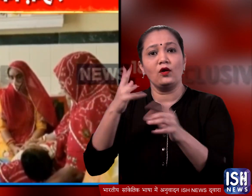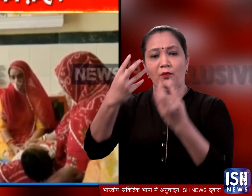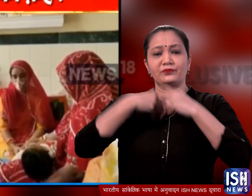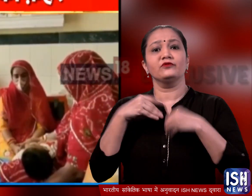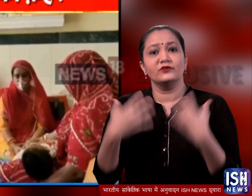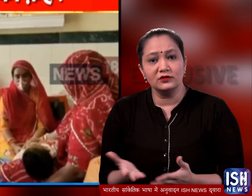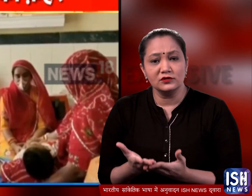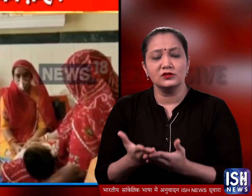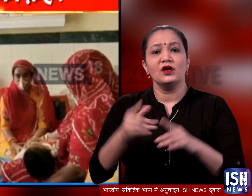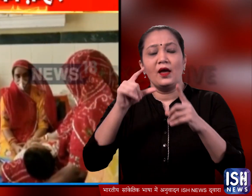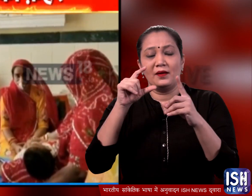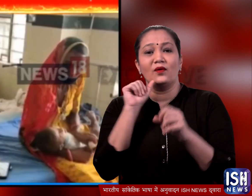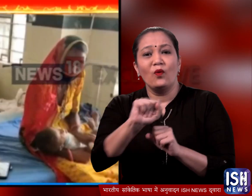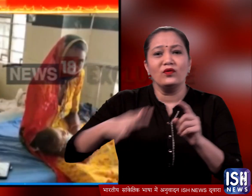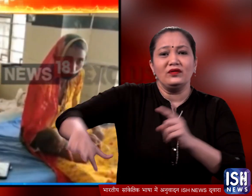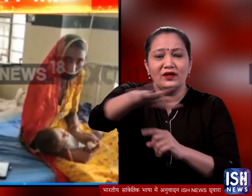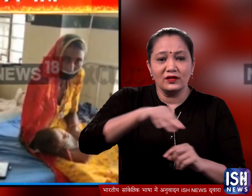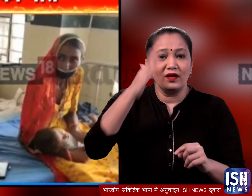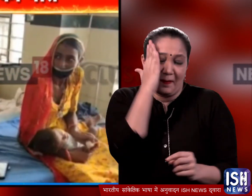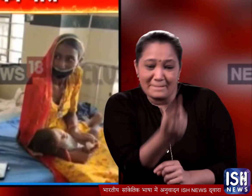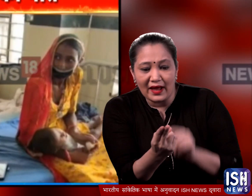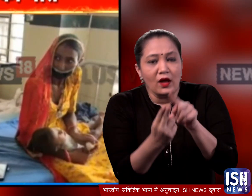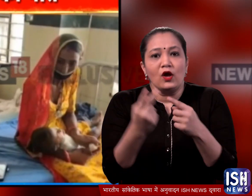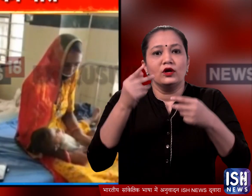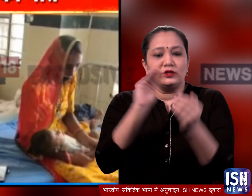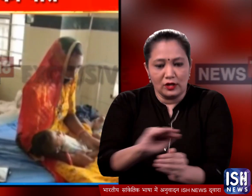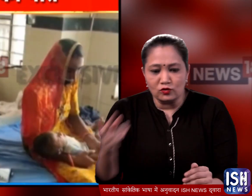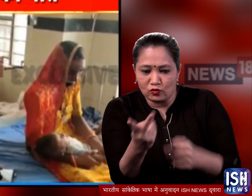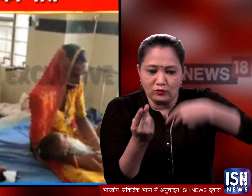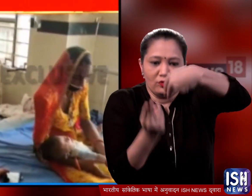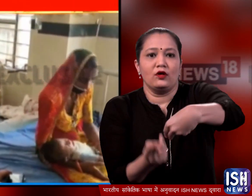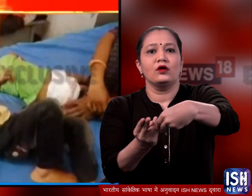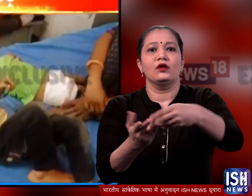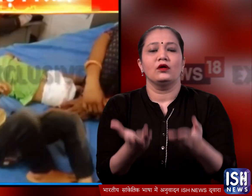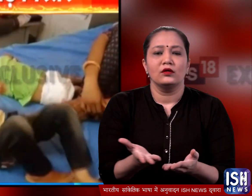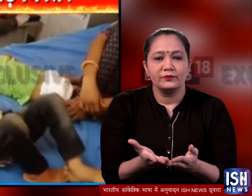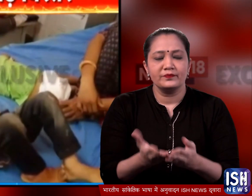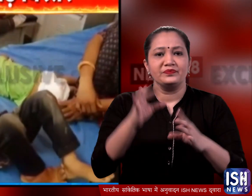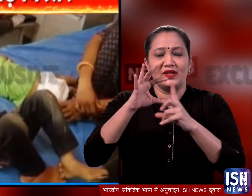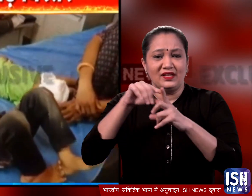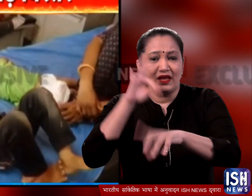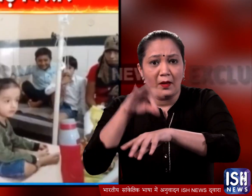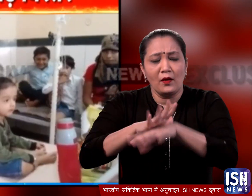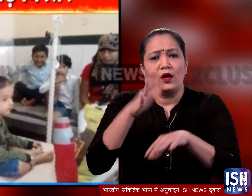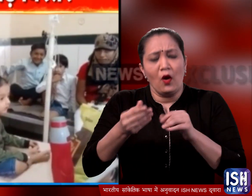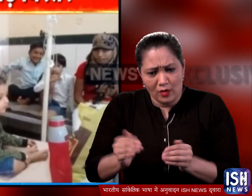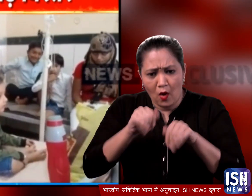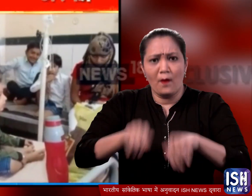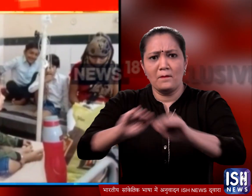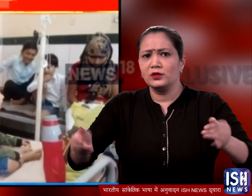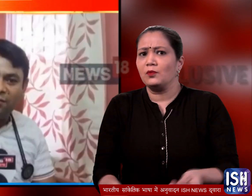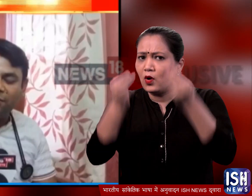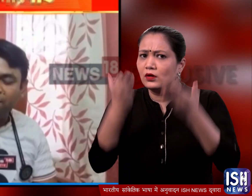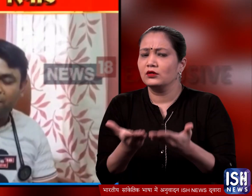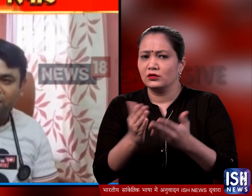बढ़ने से बाड़मेर के जिला अस्पताल में एक ही बिस्तर पर 2-2 बच्चों को भर्ती करने की नौबत आ गई। इस बार डेंगू मच्छरों के निशाने पर बच्चे कुछ